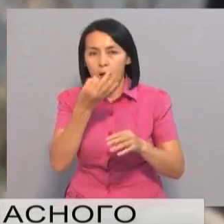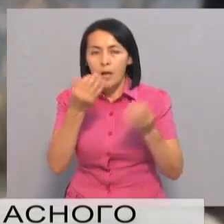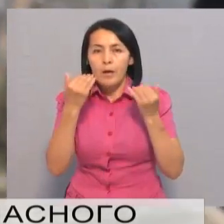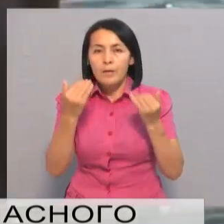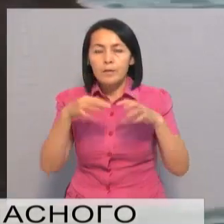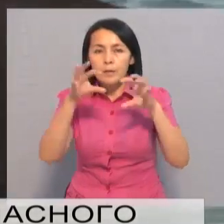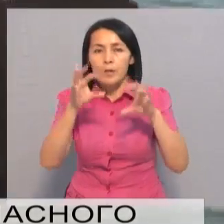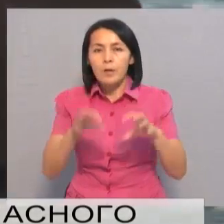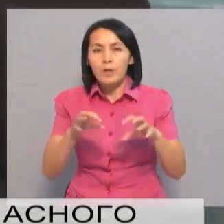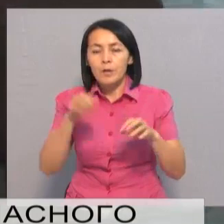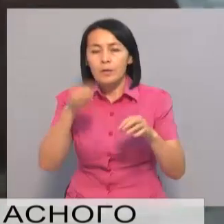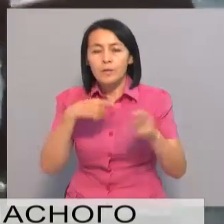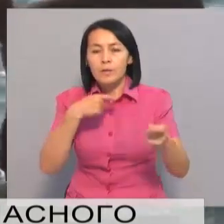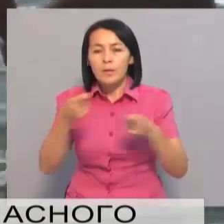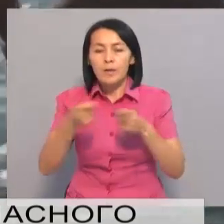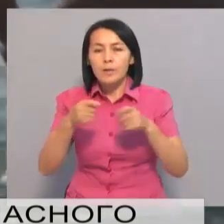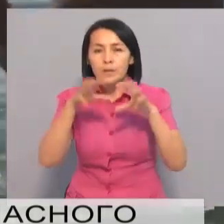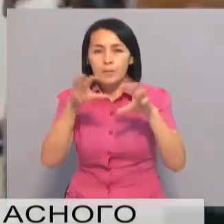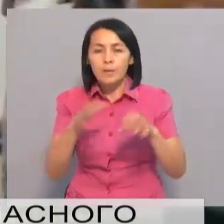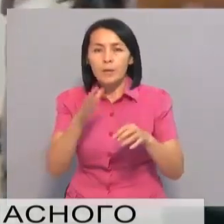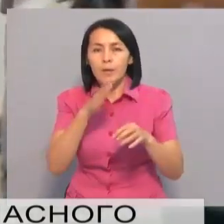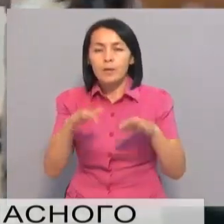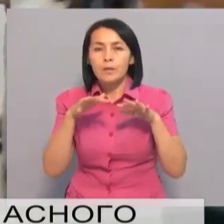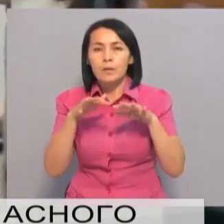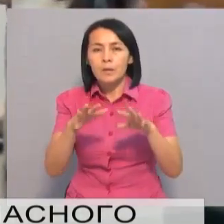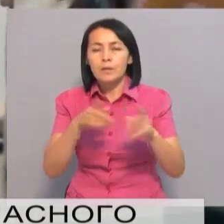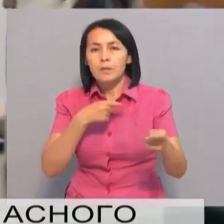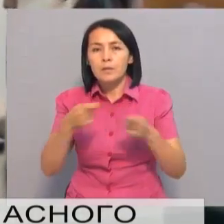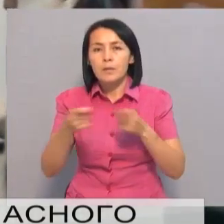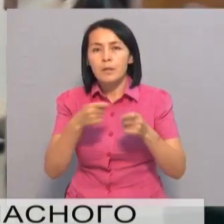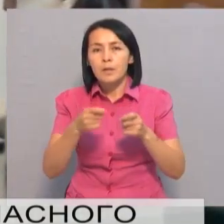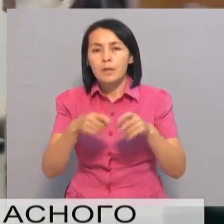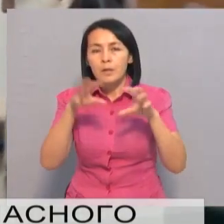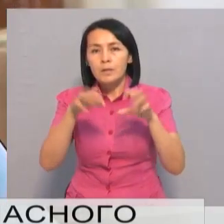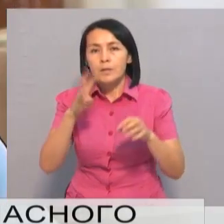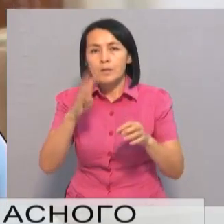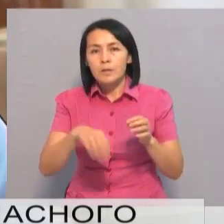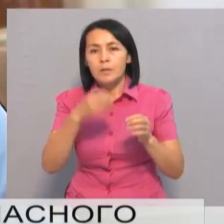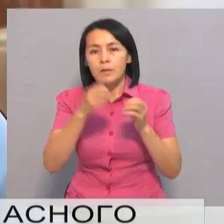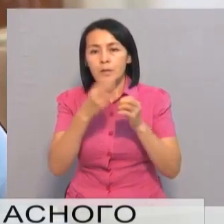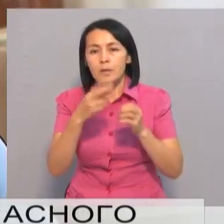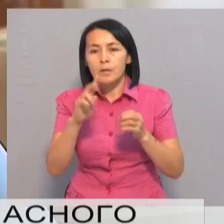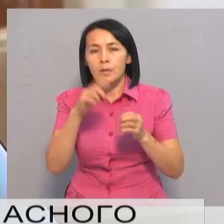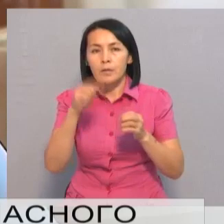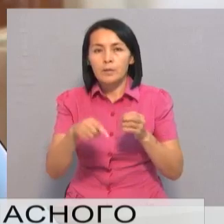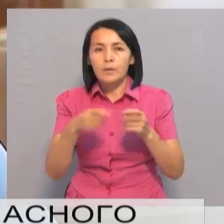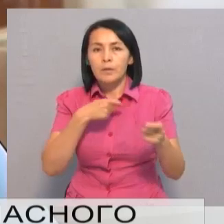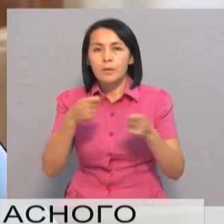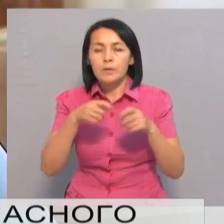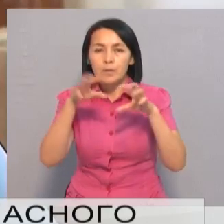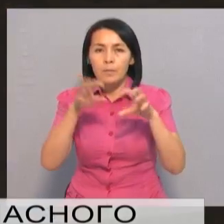соответствии с кодексом об административных правонарушениях. В результате департамента по статье 412 Кодекса об